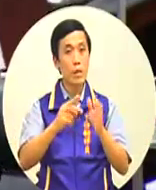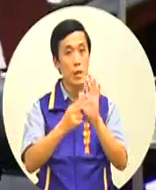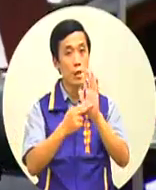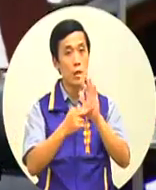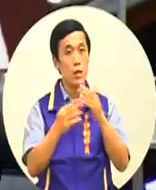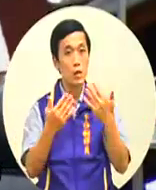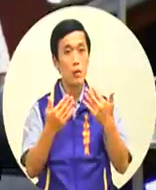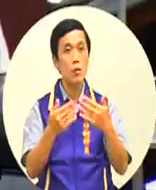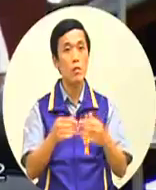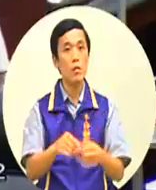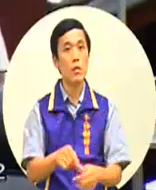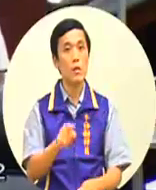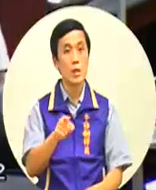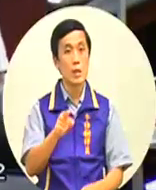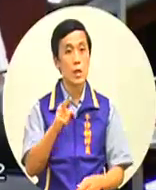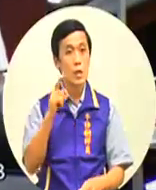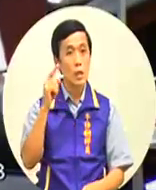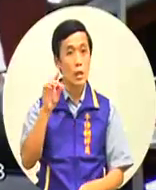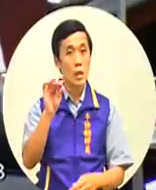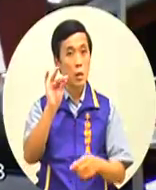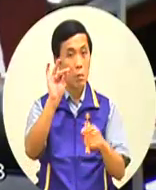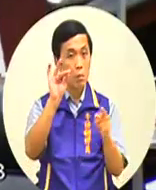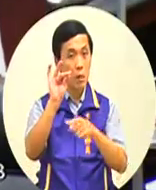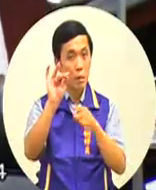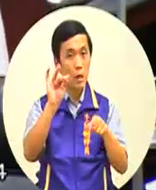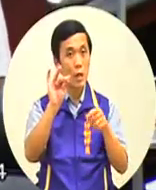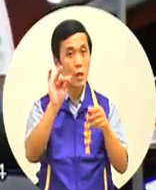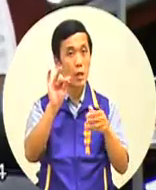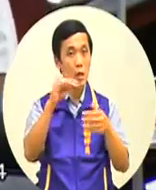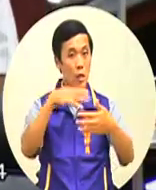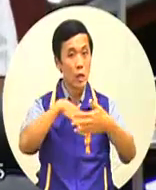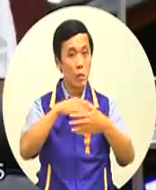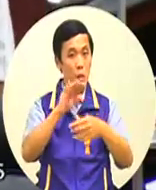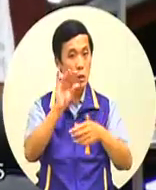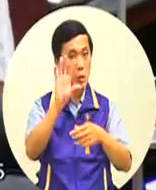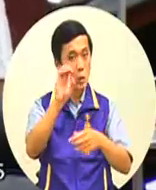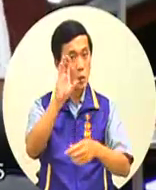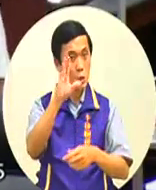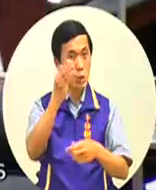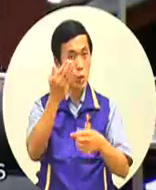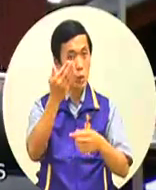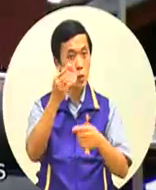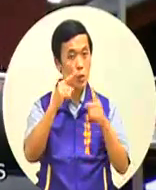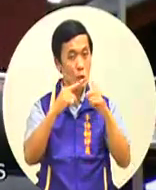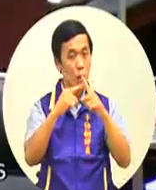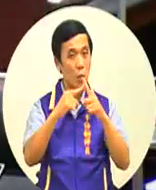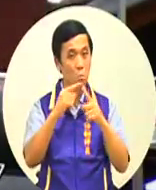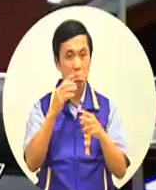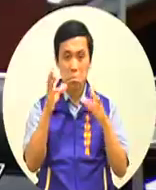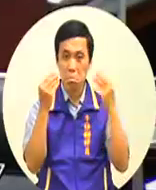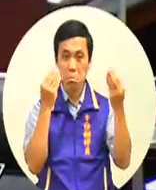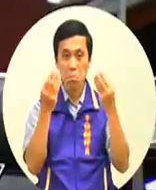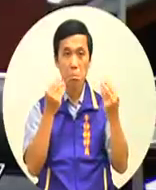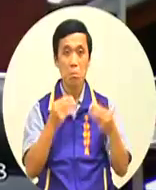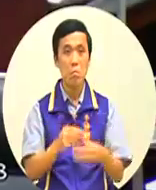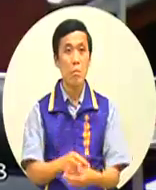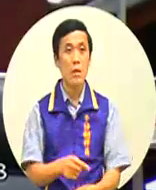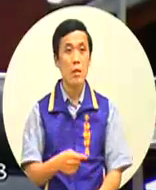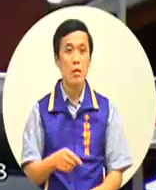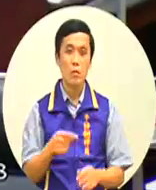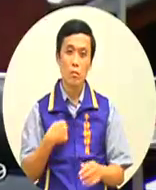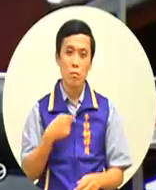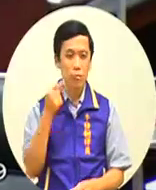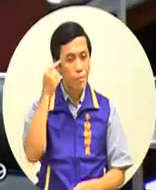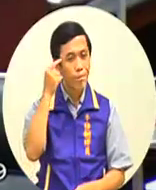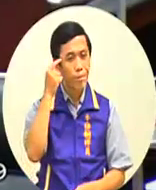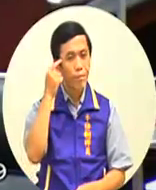发着，一百个搁来发99个，我讲真嘞啦吼。所以讲为啥安尼宣导说，我别嘛讲足奇怪，我说哪